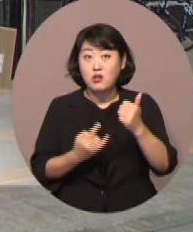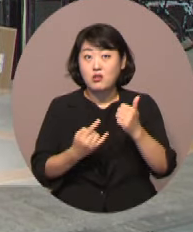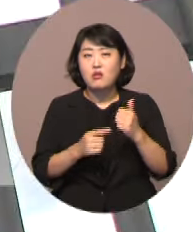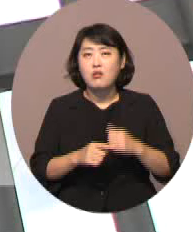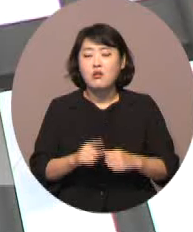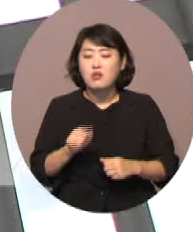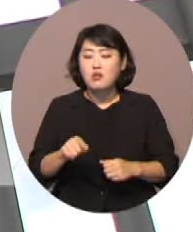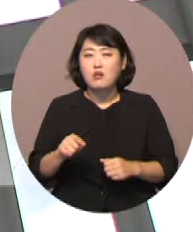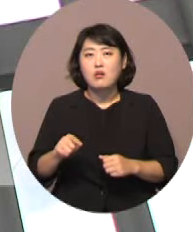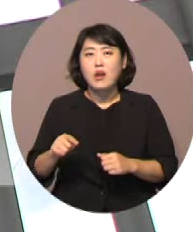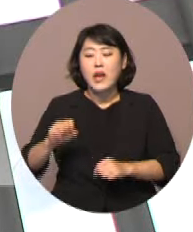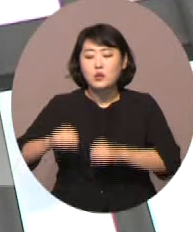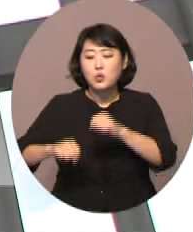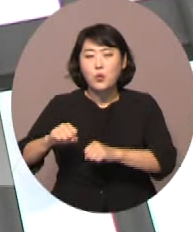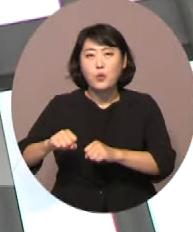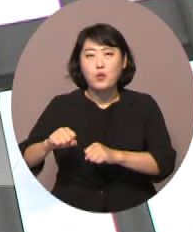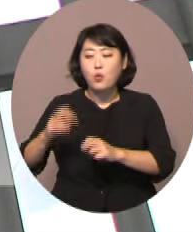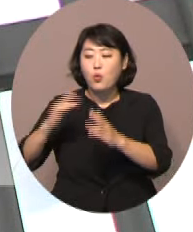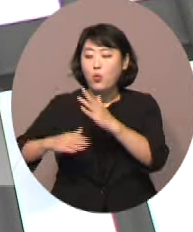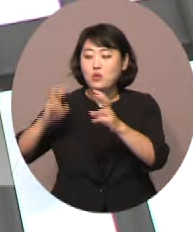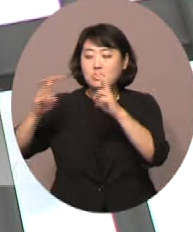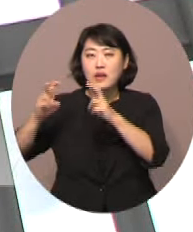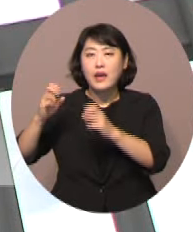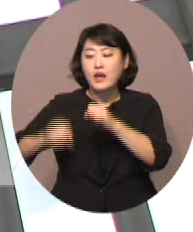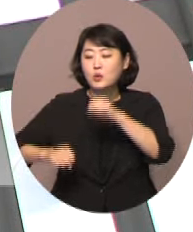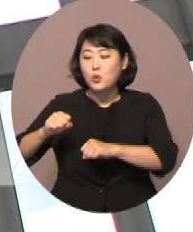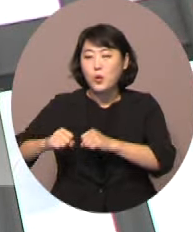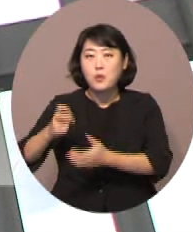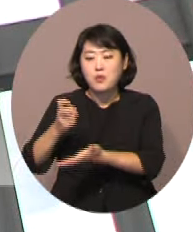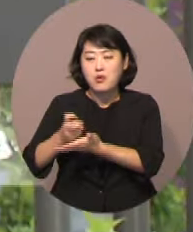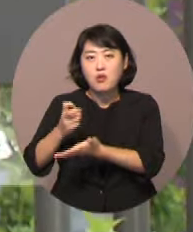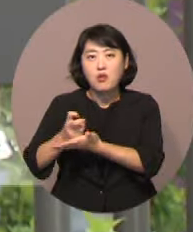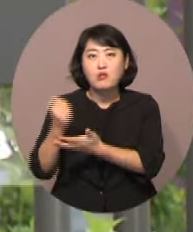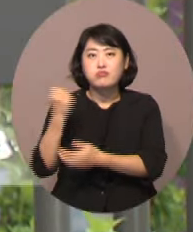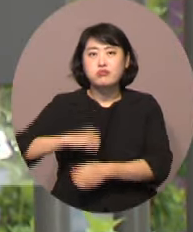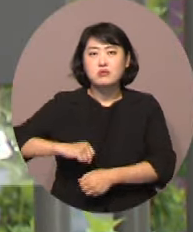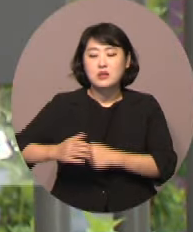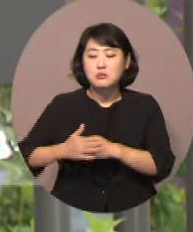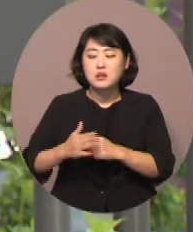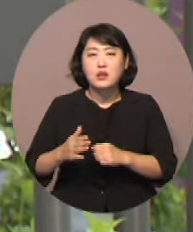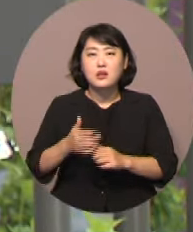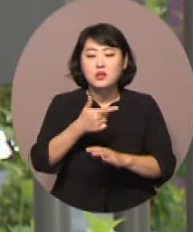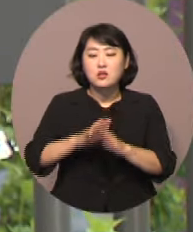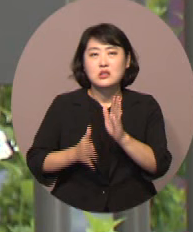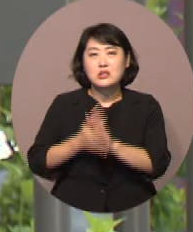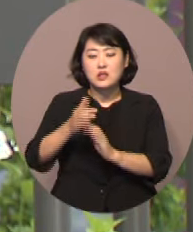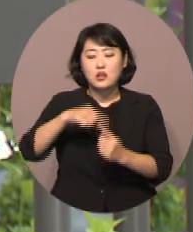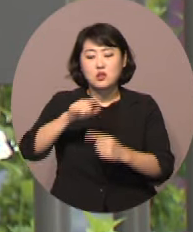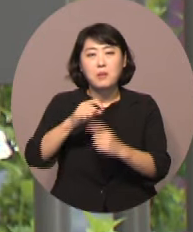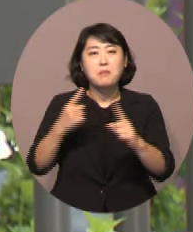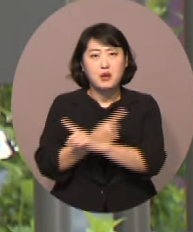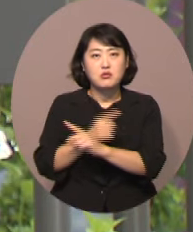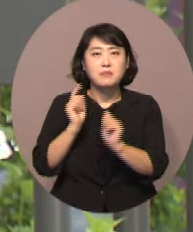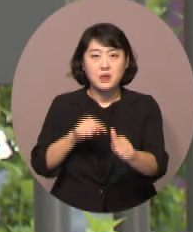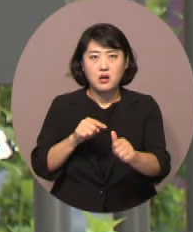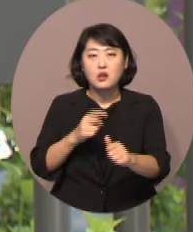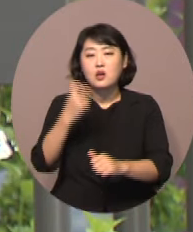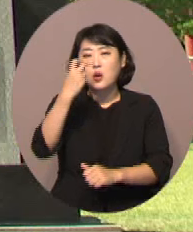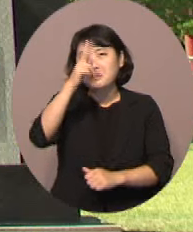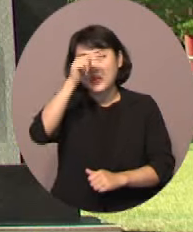공사의 임지원 행동 강령을 어긴 것이라며 대전시의 행정 처분을 요구하고 검찰의 수사를